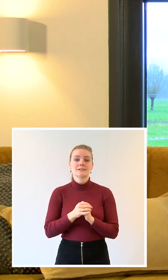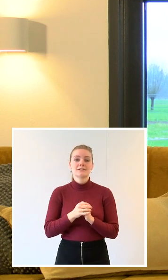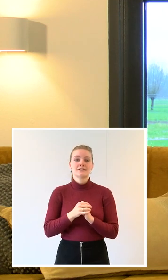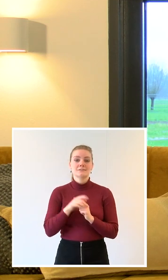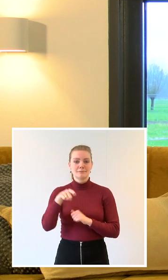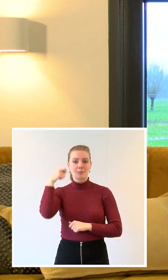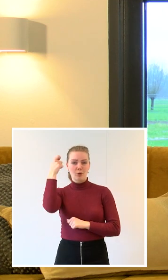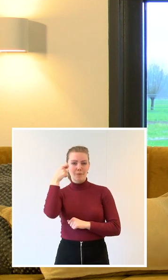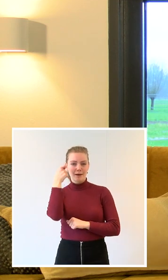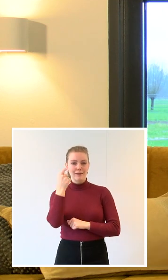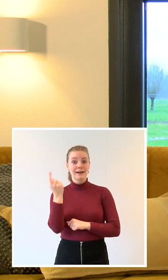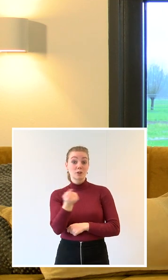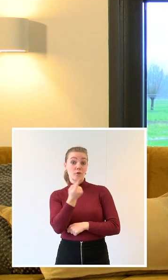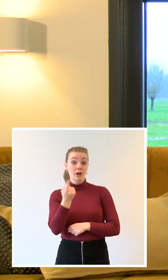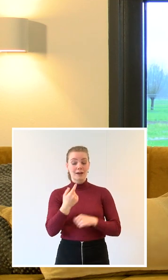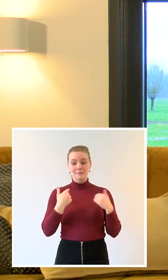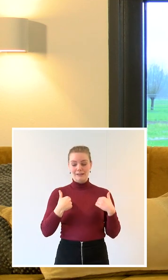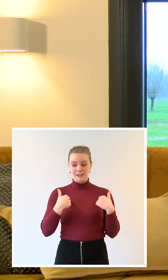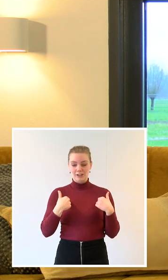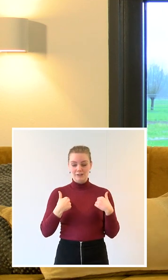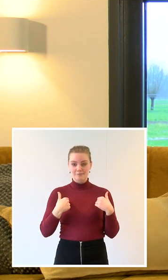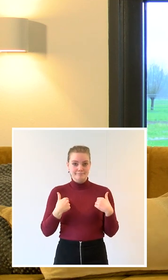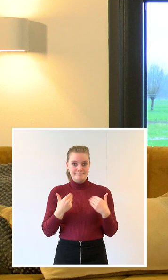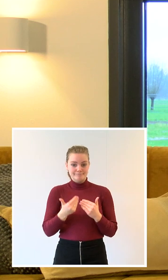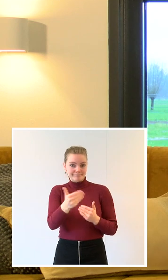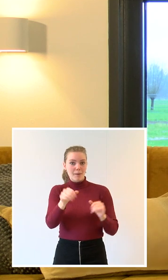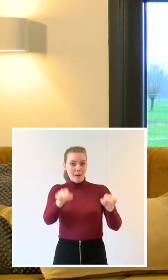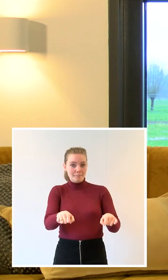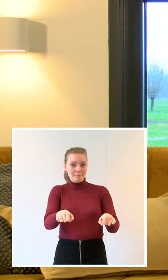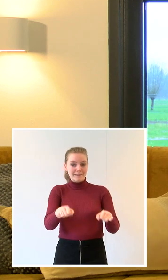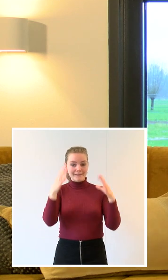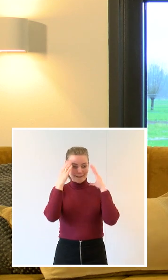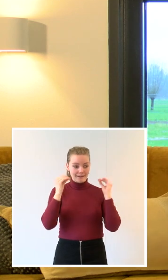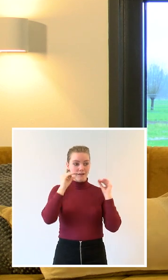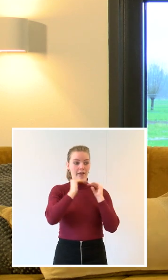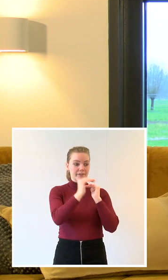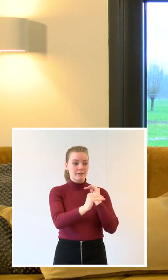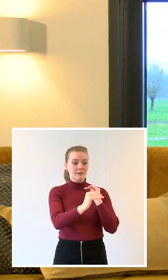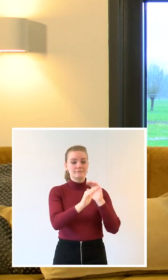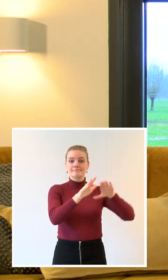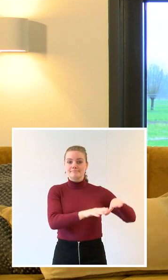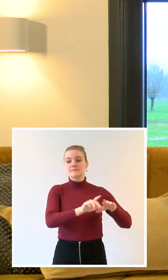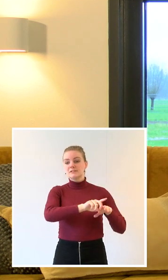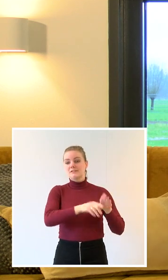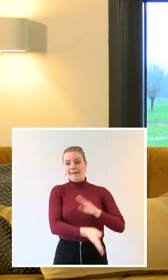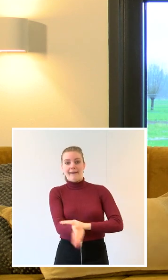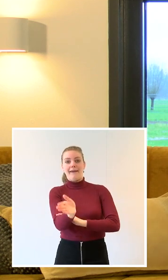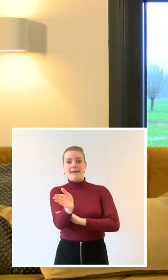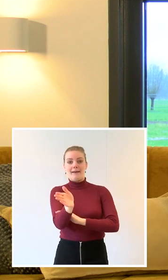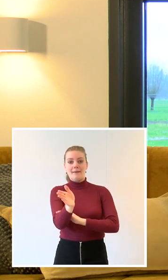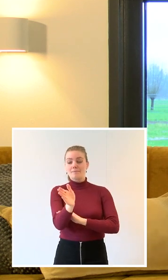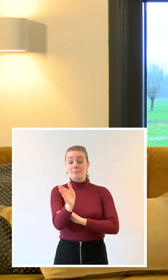moment besluiten weg te gaan uit Nederland. Ze zijn bijvoorbeeld in een bepaald land geweest en hebben daar iets gezien en dat heeft een